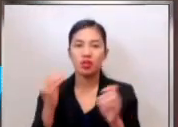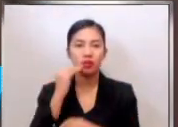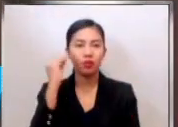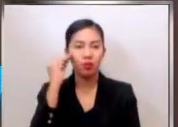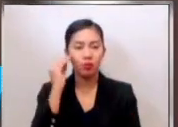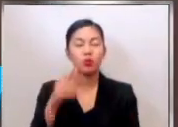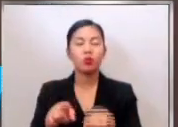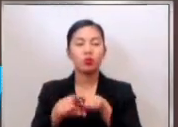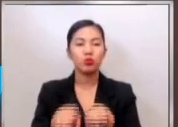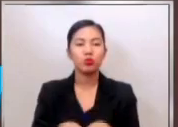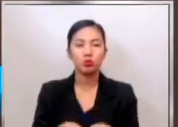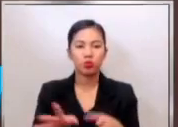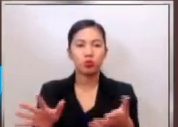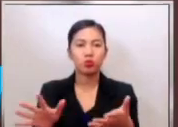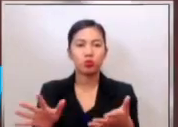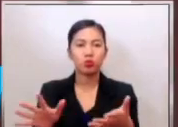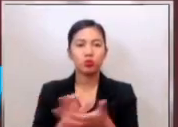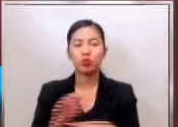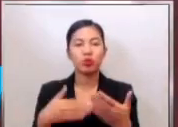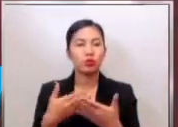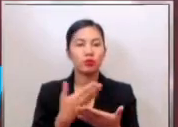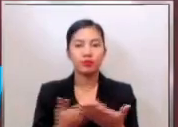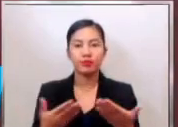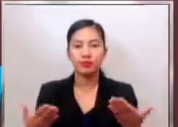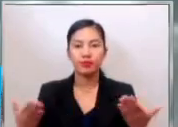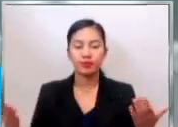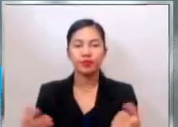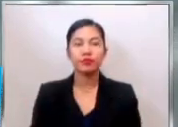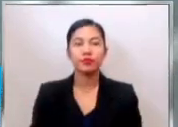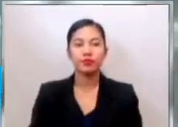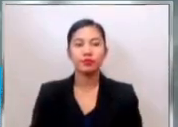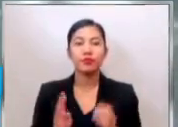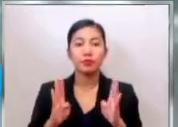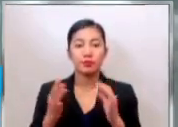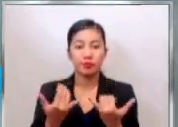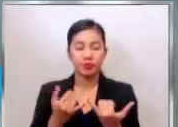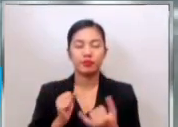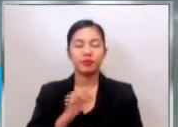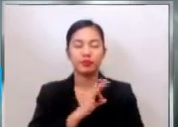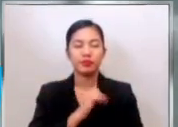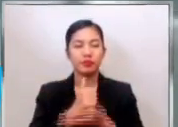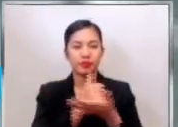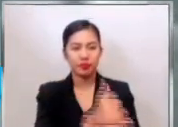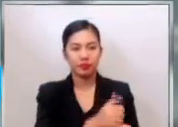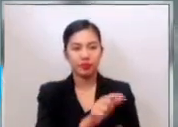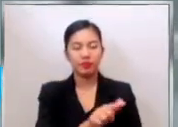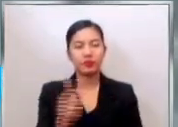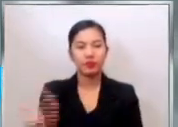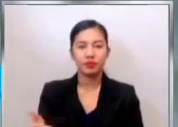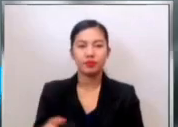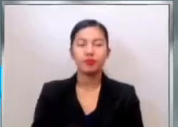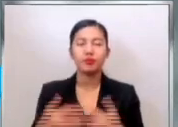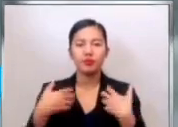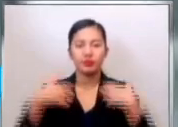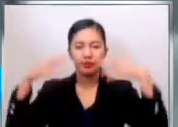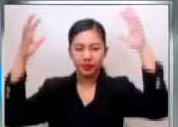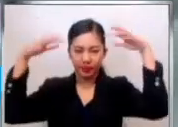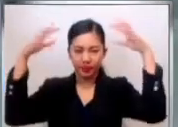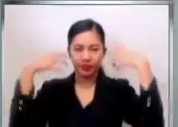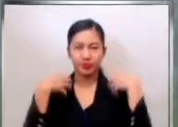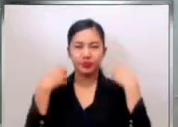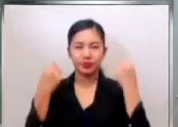kanyang mga gamit. Tinulungan naman siya ng mga taga-barangay. Nakaranas din ang malakas na pag-ulan at pagbaha sa iba pang bahagi ng